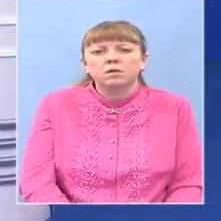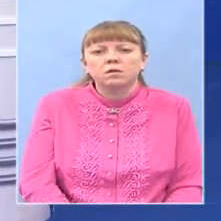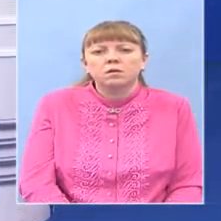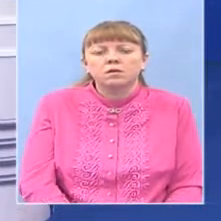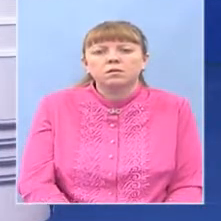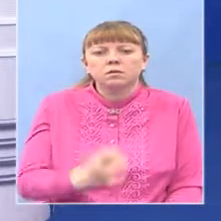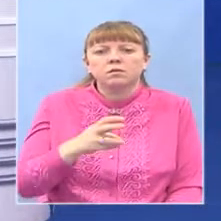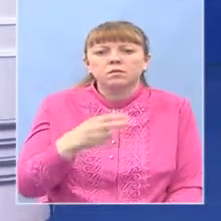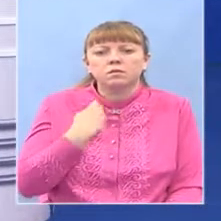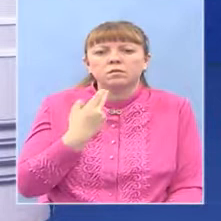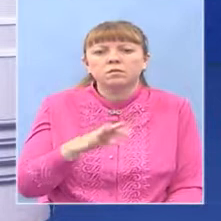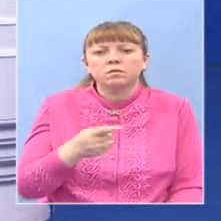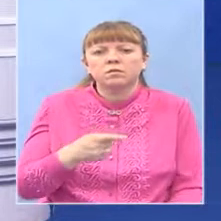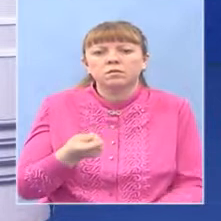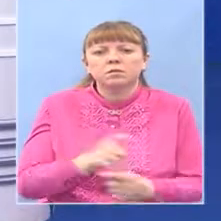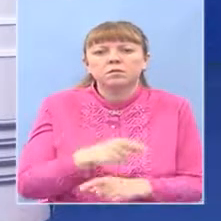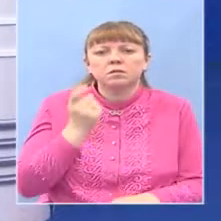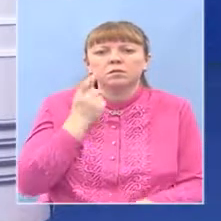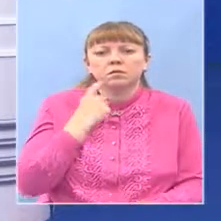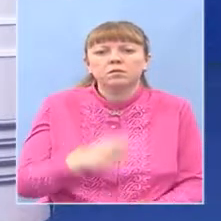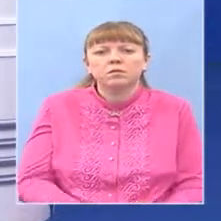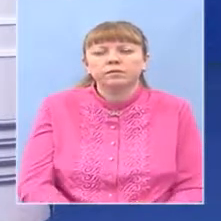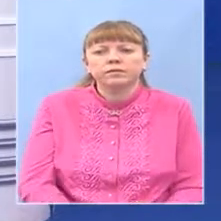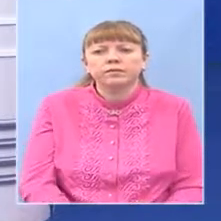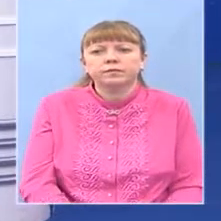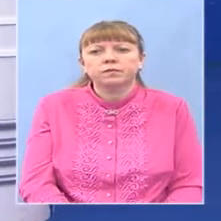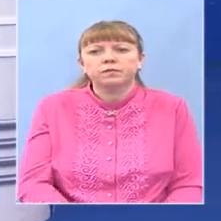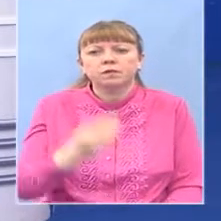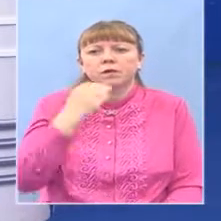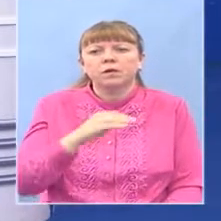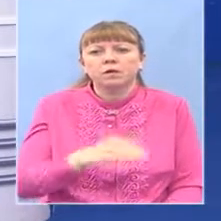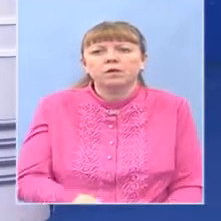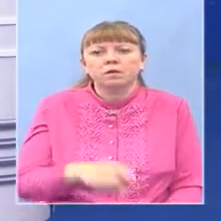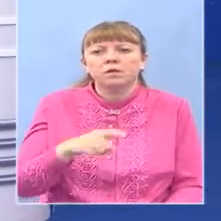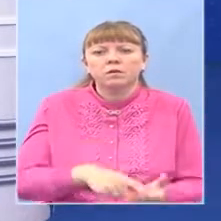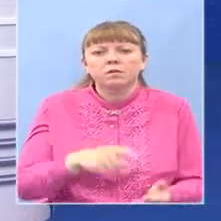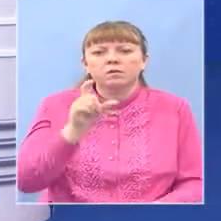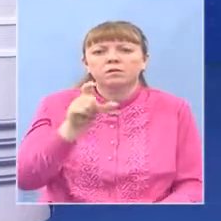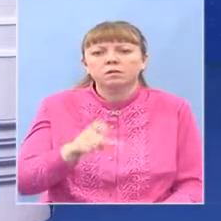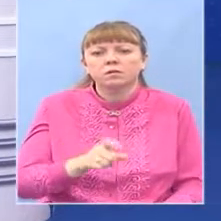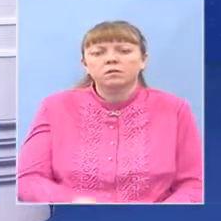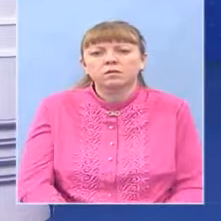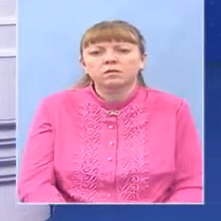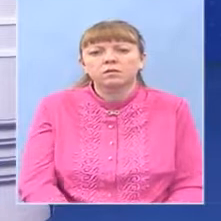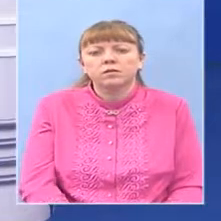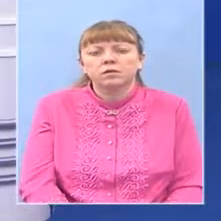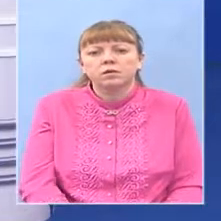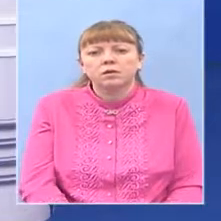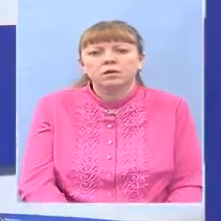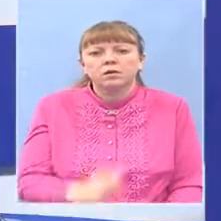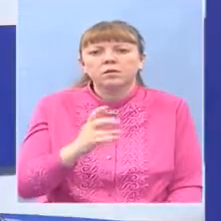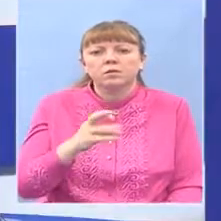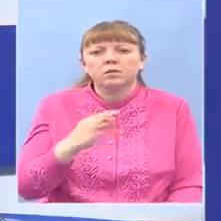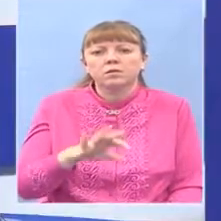жизненный цикл их должен постоянно меняться. Хорошо, к эффективности. Вот вопрос от нашего телезрителя. Деятельность